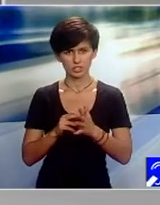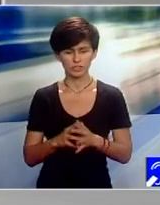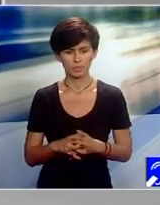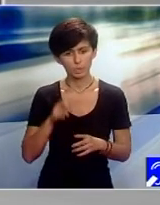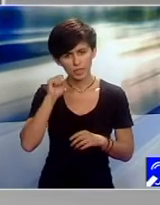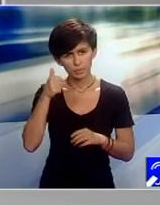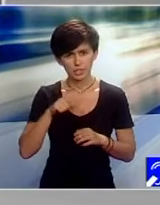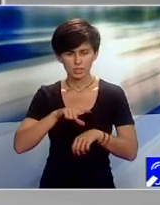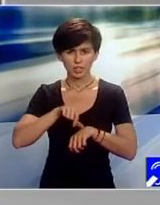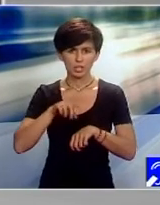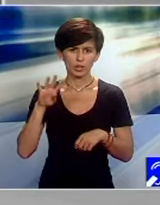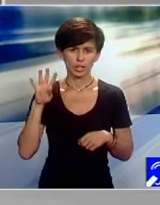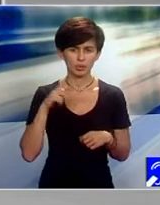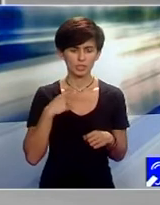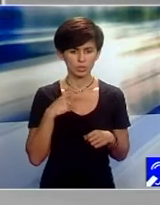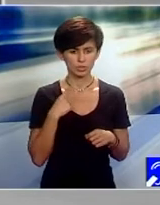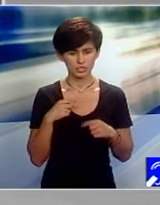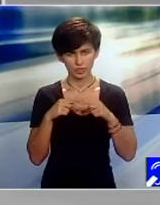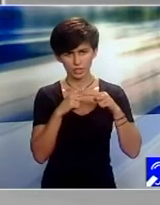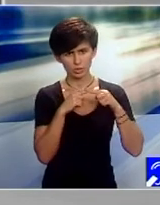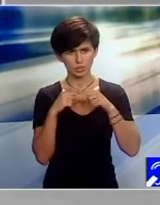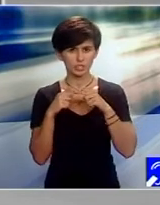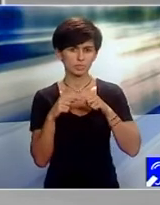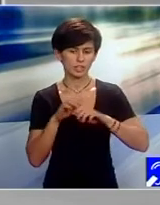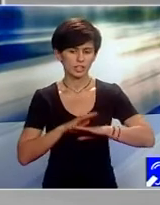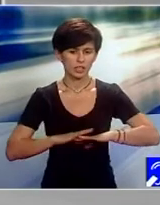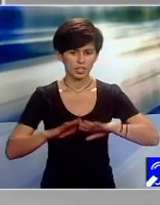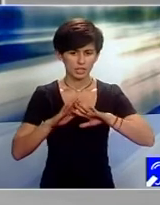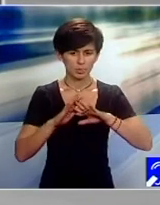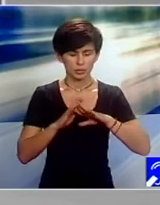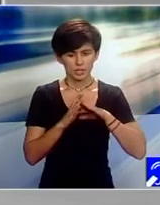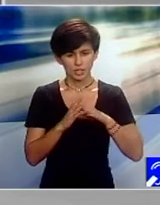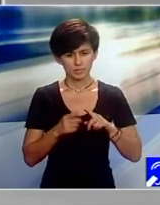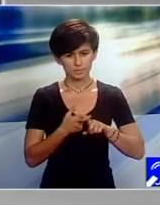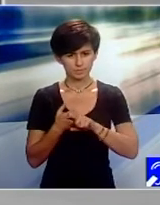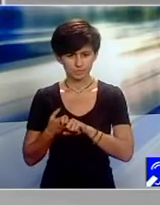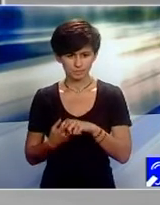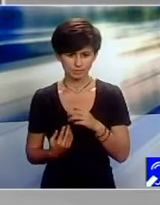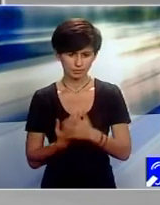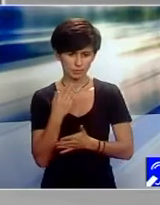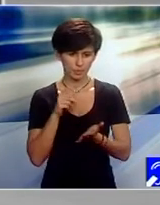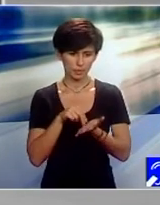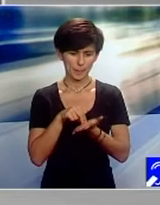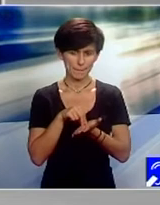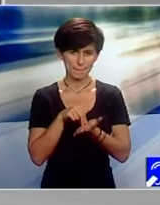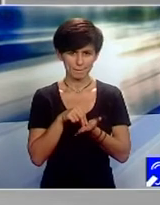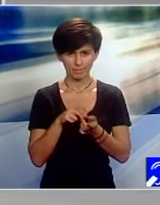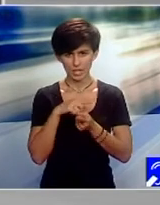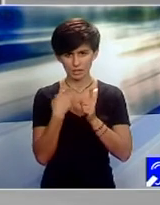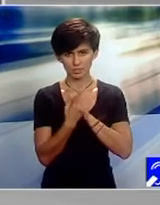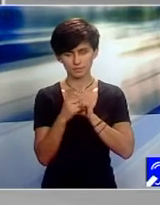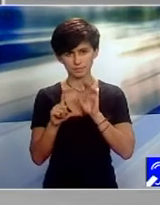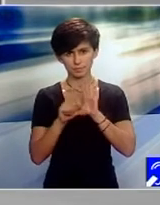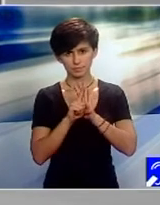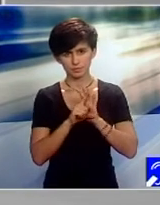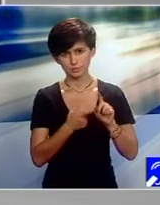ora 4, va avea loc o dezbatere publică cu privire la noutățile, la propunerile de modificări